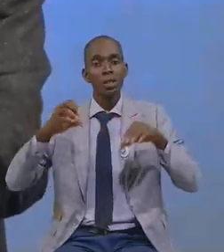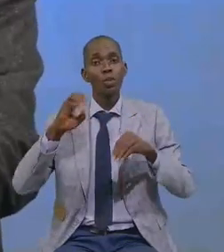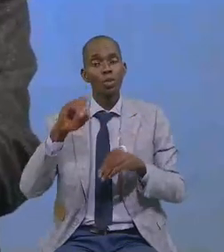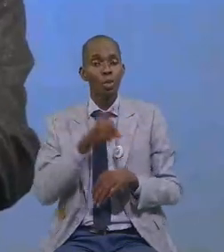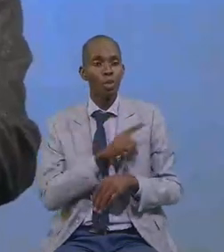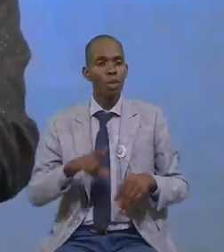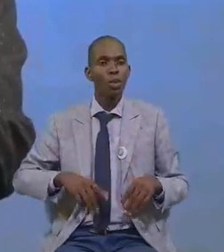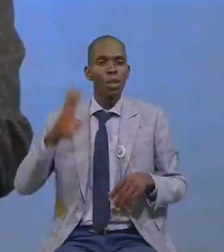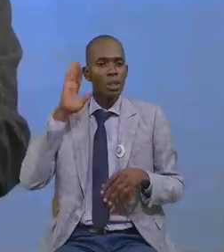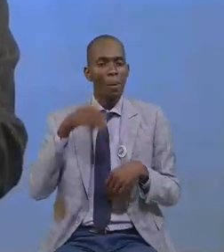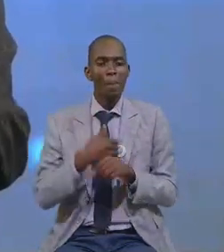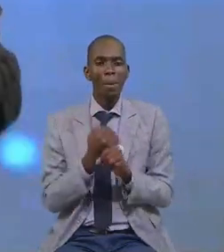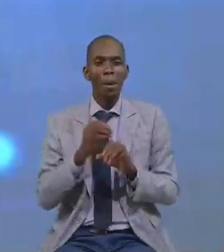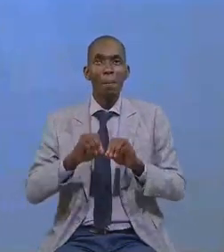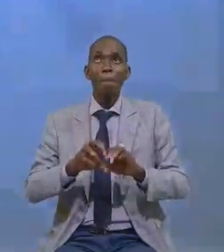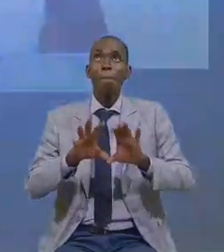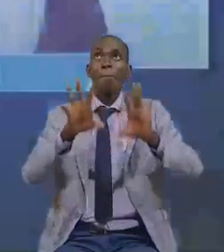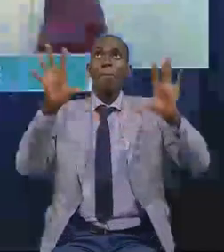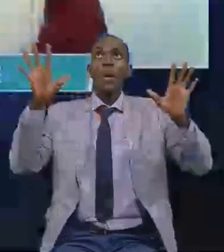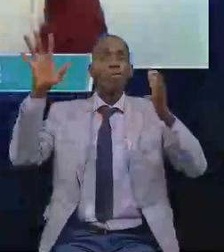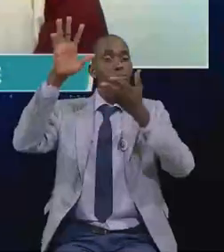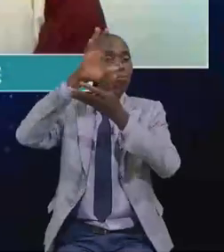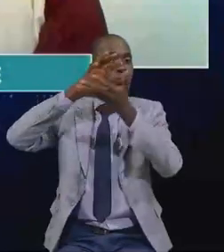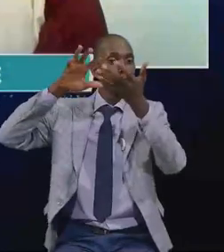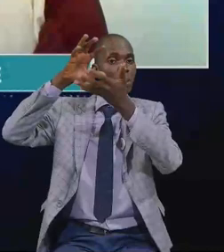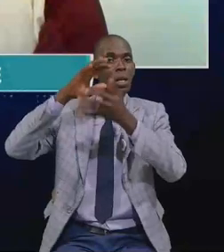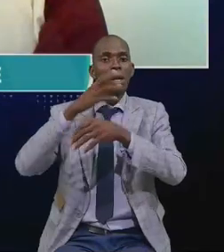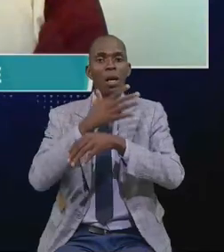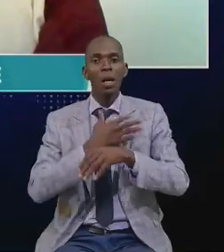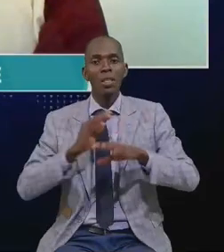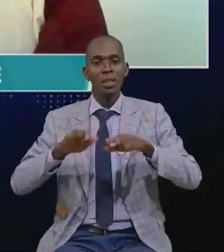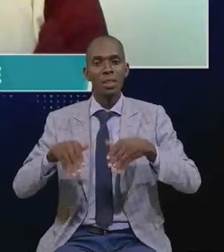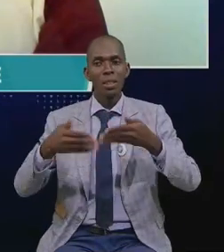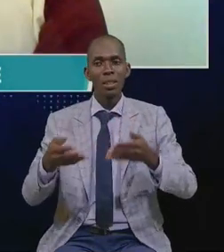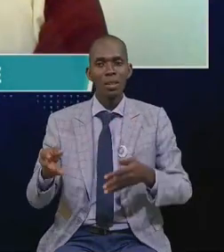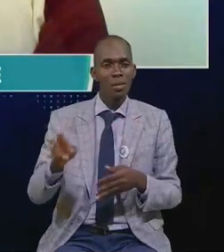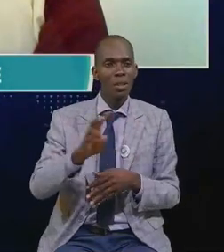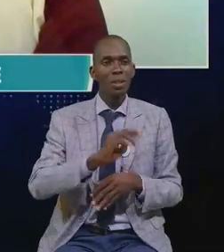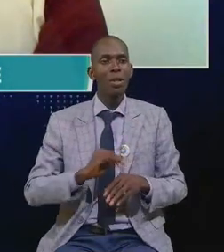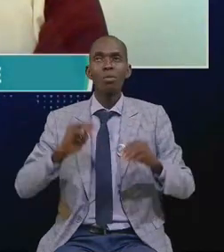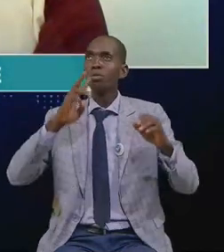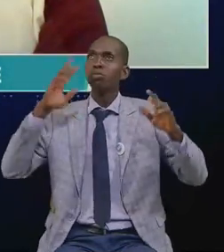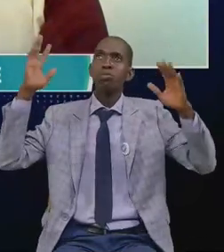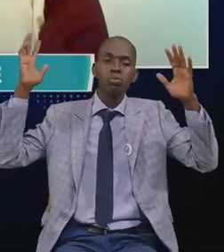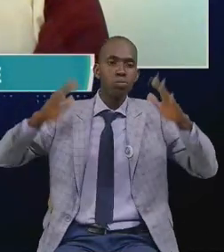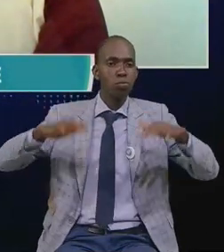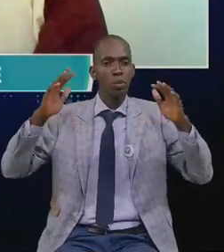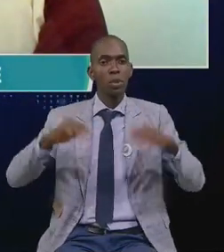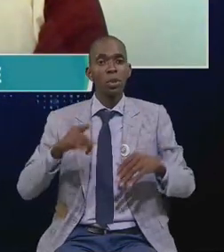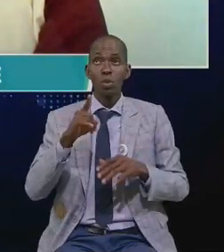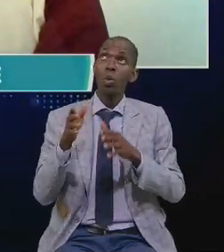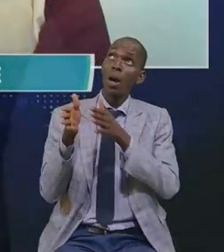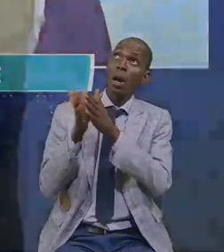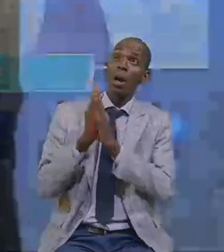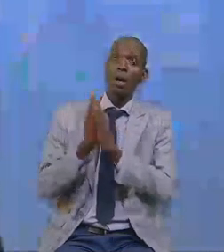L'Éternel produira des éclairs et il vous enverra une abondante pluie. Vous